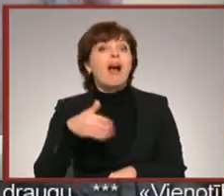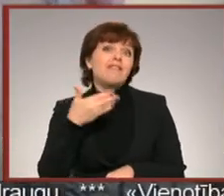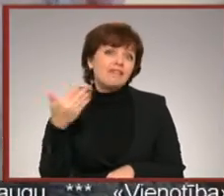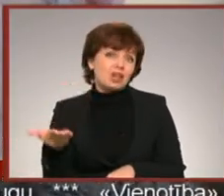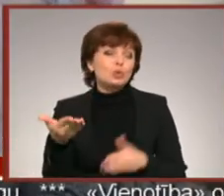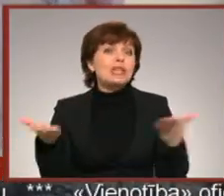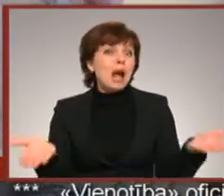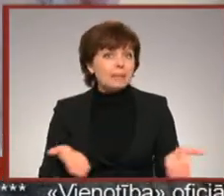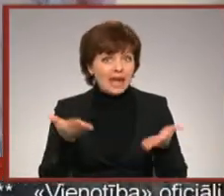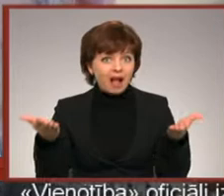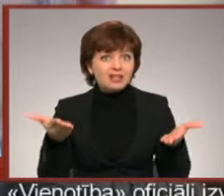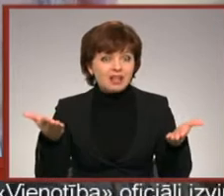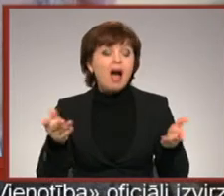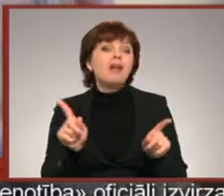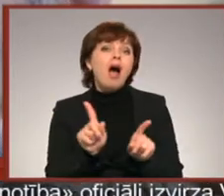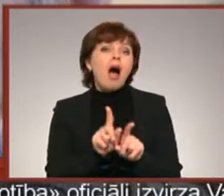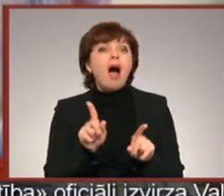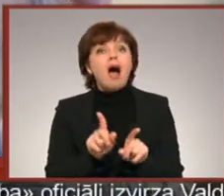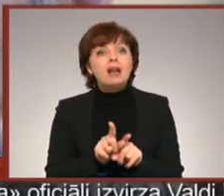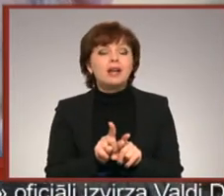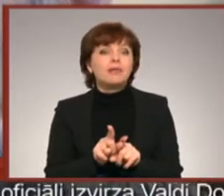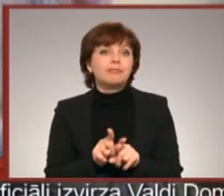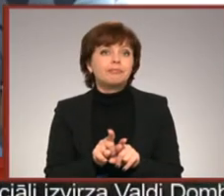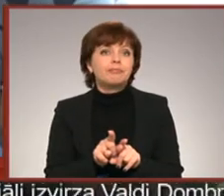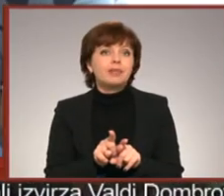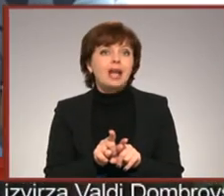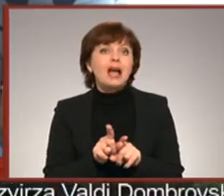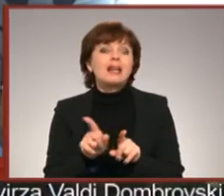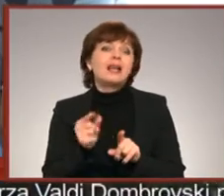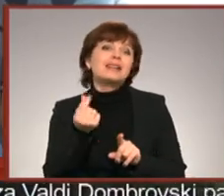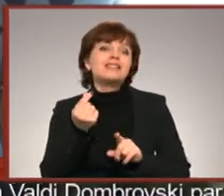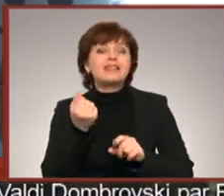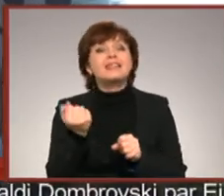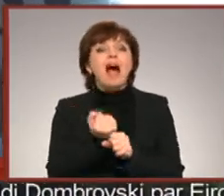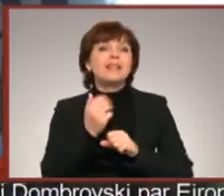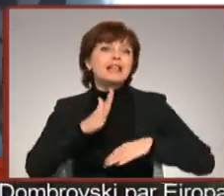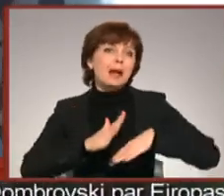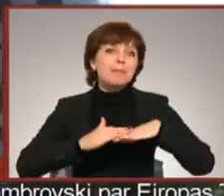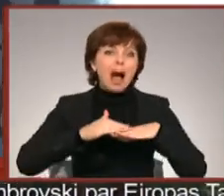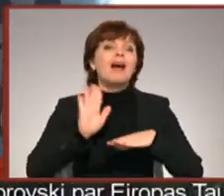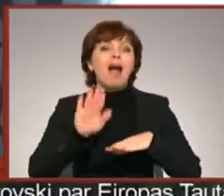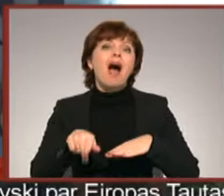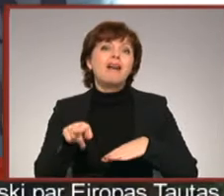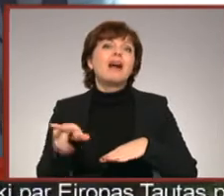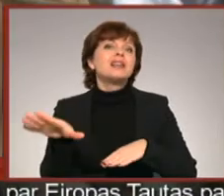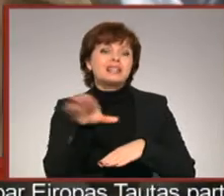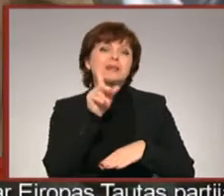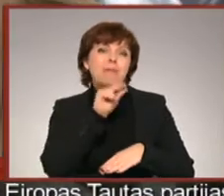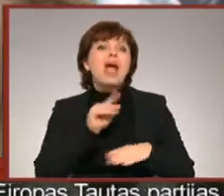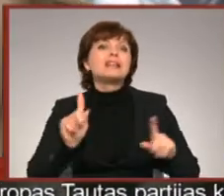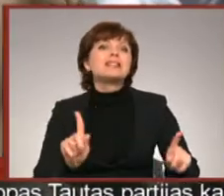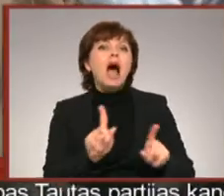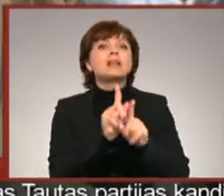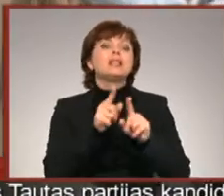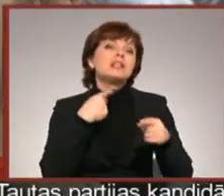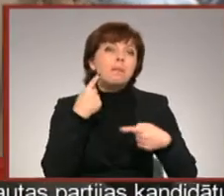iepriecinātu. Mēs viņiem sataisīsim tādu ballīti, lai viņi atkal satiktos un atkal parunātos,